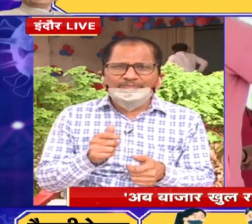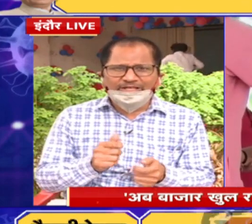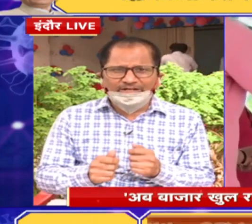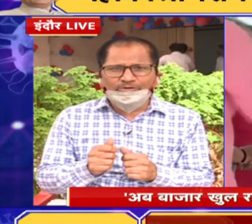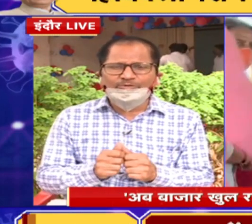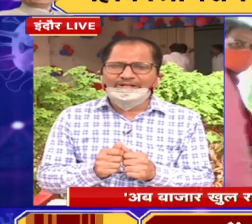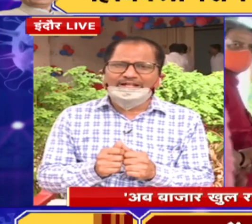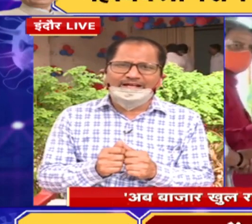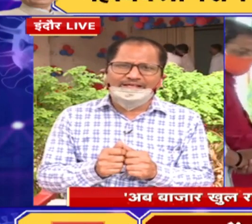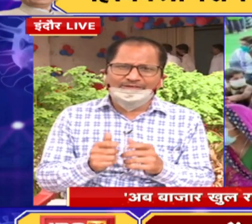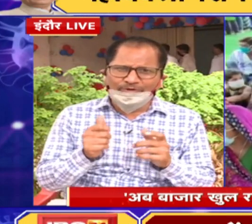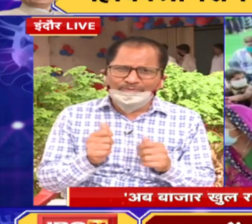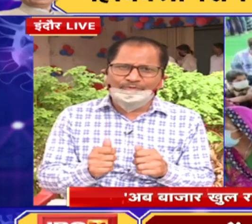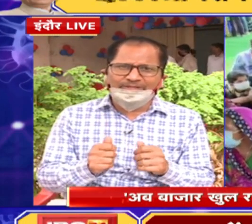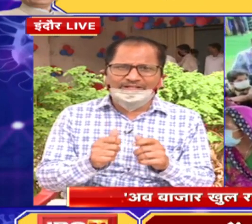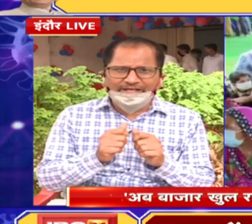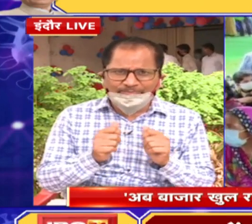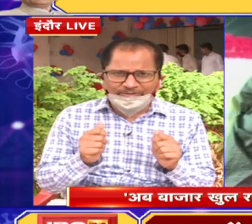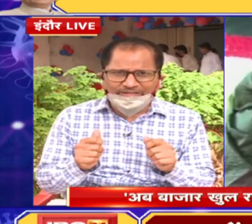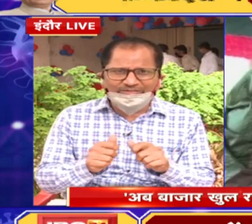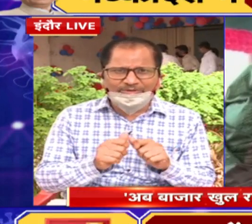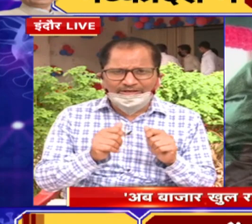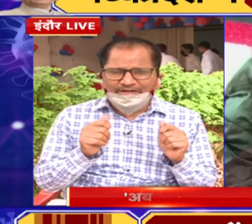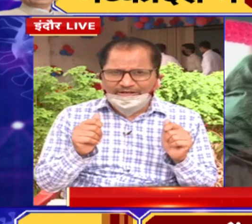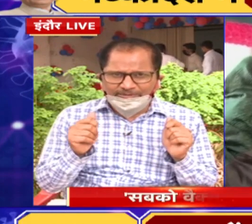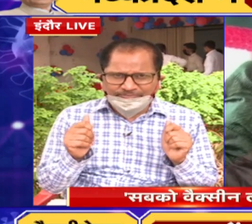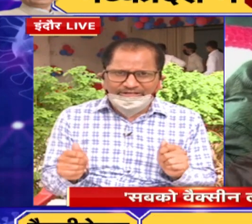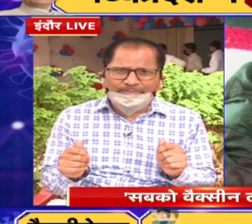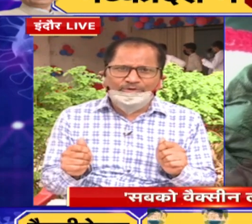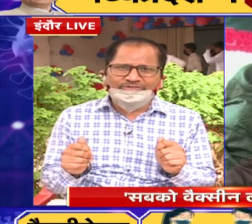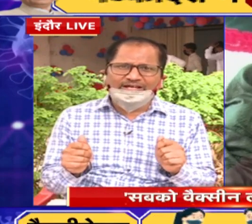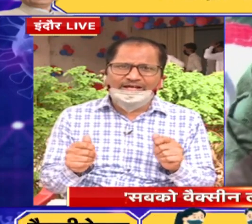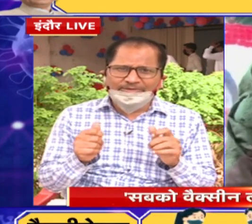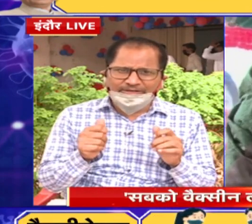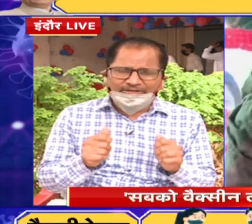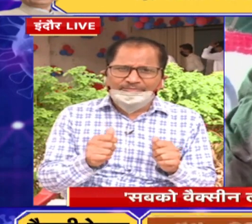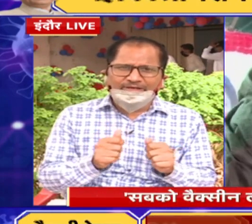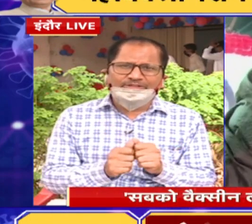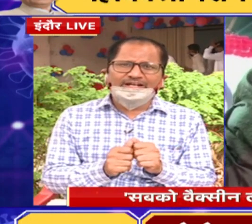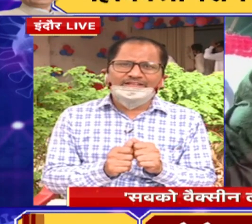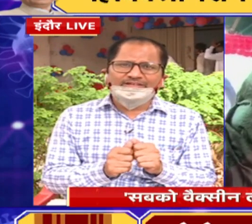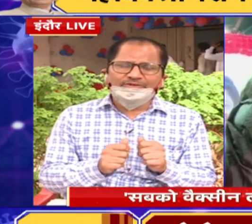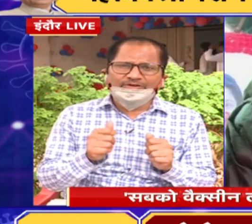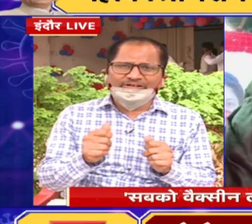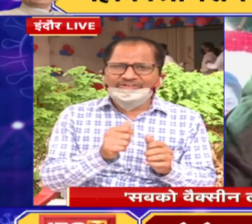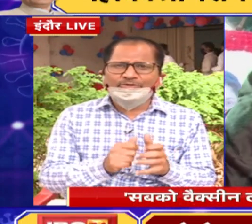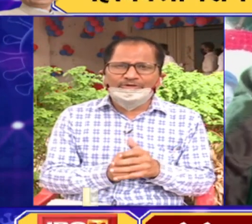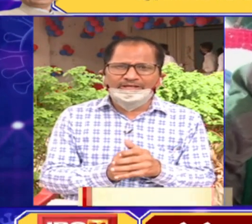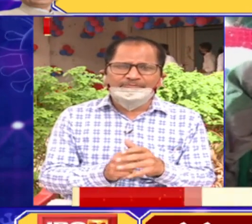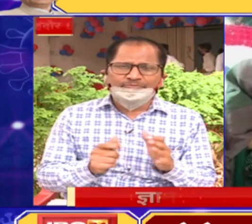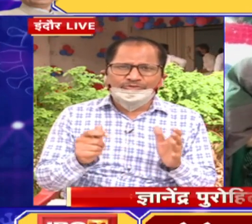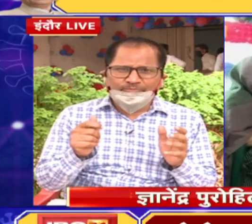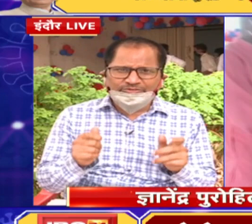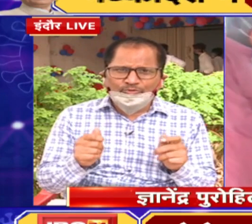वीडियो कॉलिंग पे हमने कंट्रोल रूम बना रखा है कि कोई भी मूकबधिर कहीं पर भी किसी भी जगह पहुंच रहा है। अभी मैं उदाहरण देना चाहूँगा,